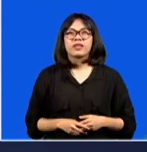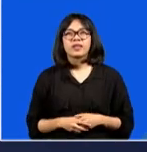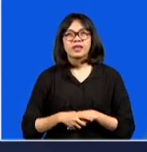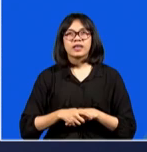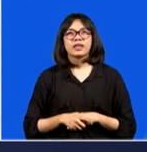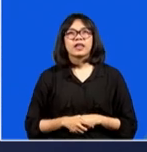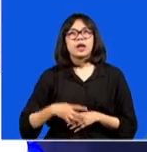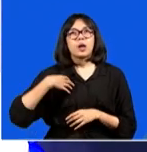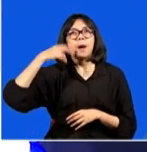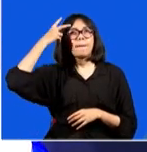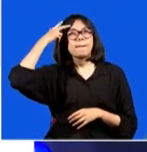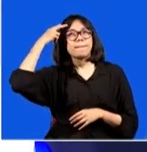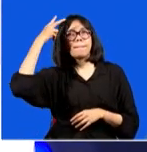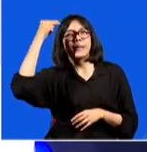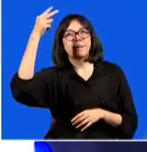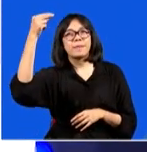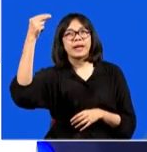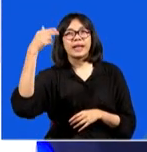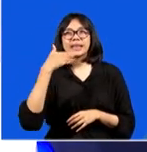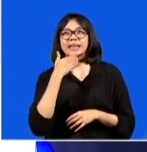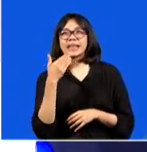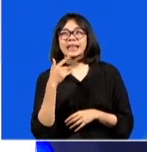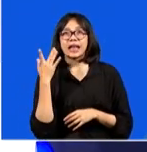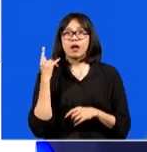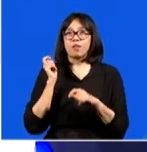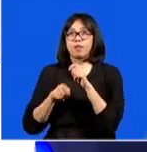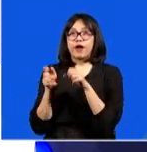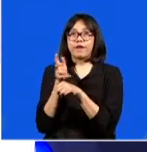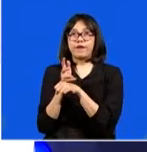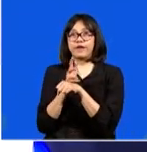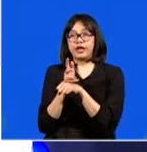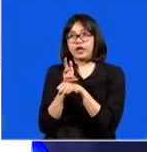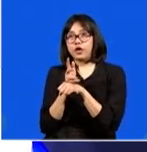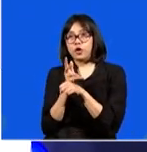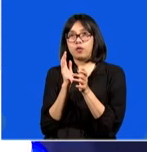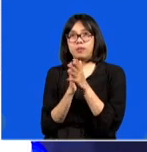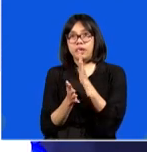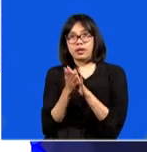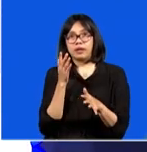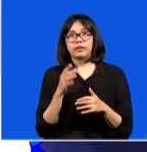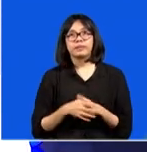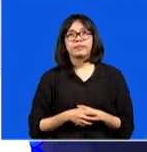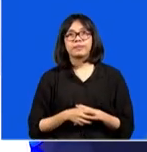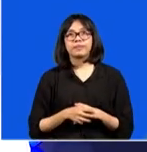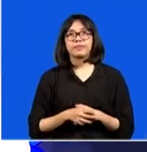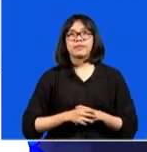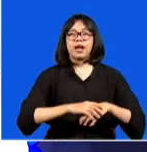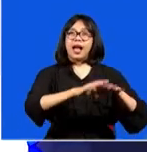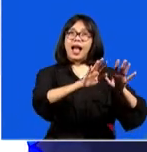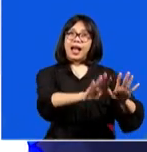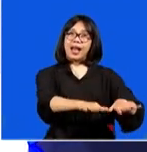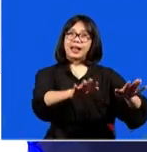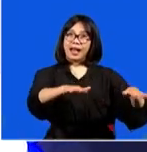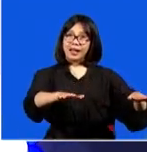satu mimpi sederhana yang pernah saya buatkan video juga adalah anak-anak itu bukan